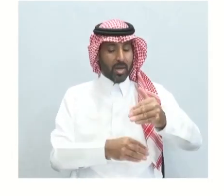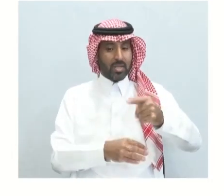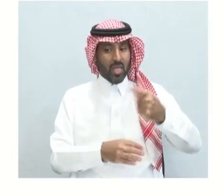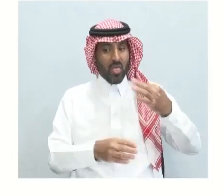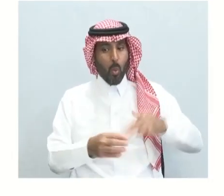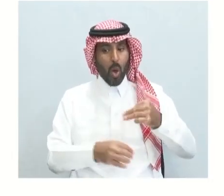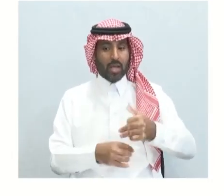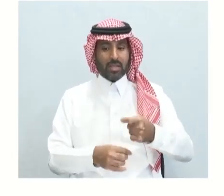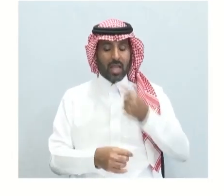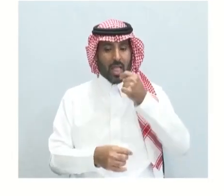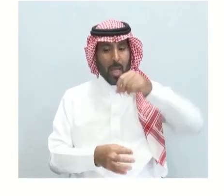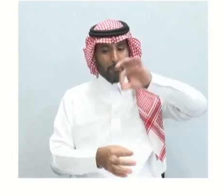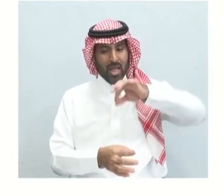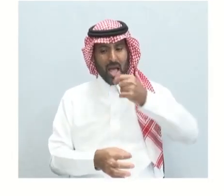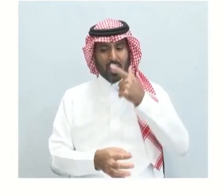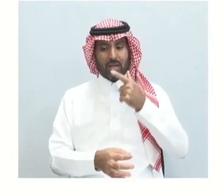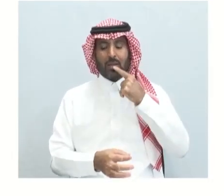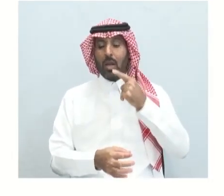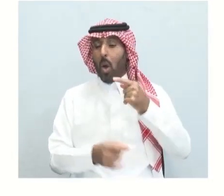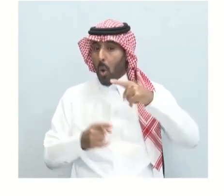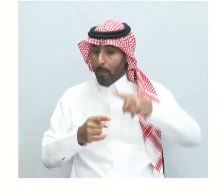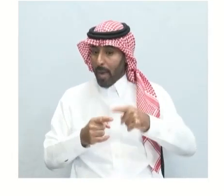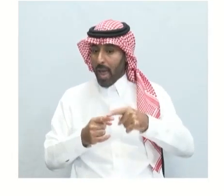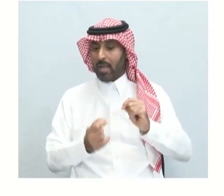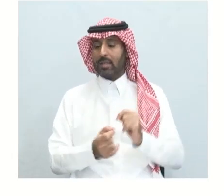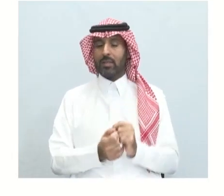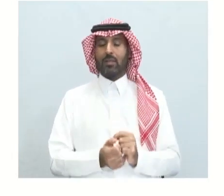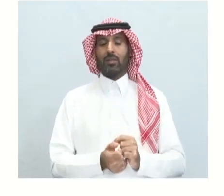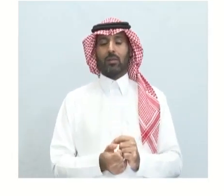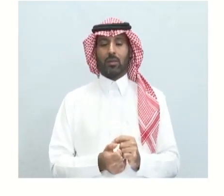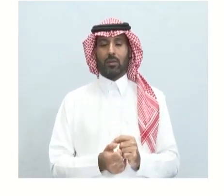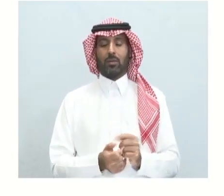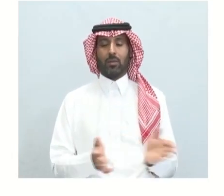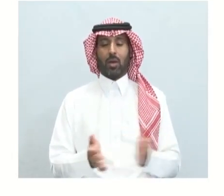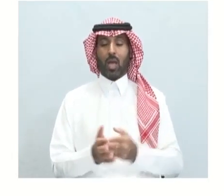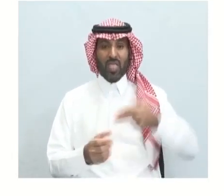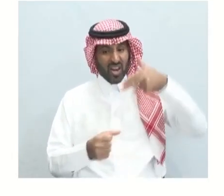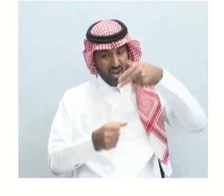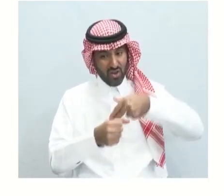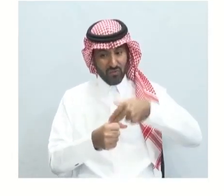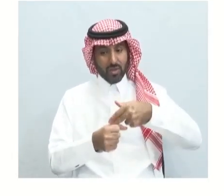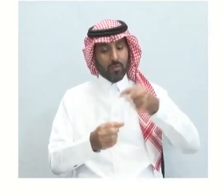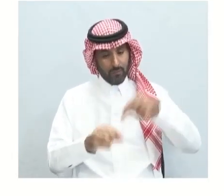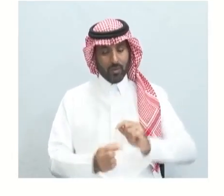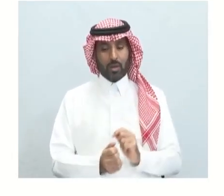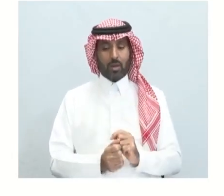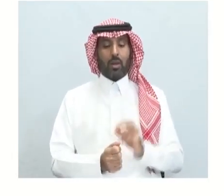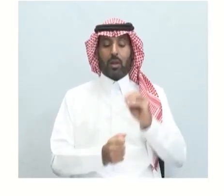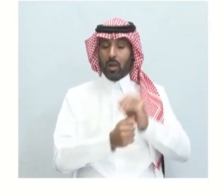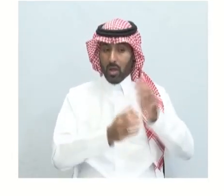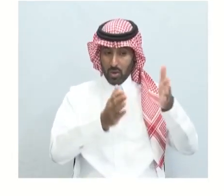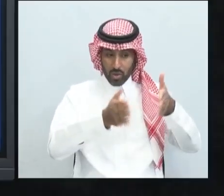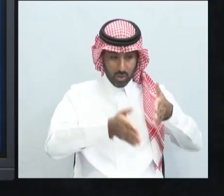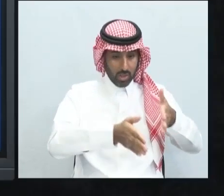هي الاملاح والمعادن وكذلك النفط هذا ما يتعلق